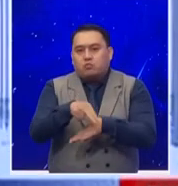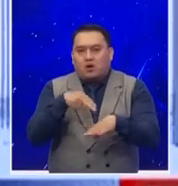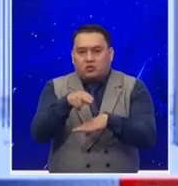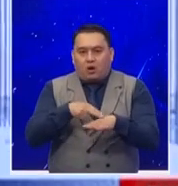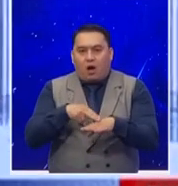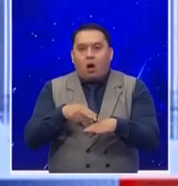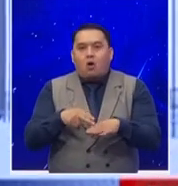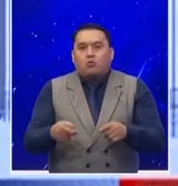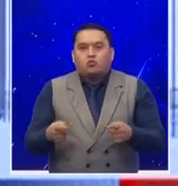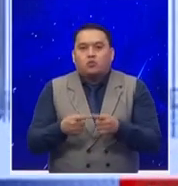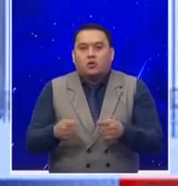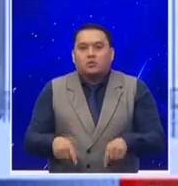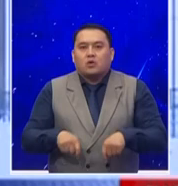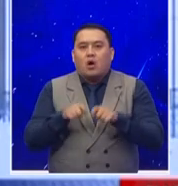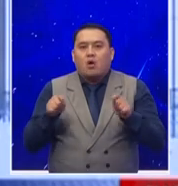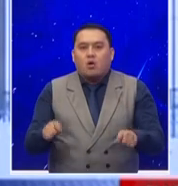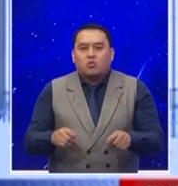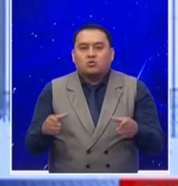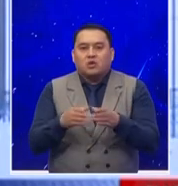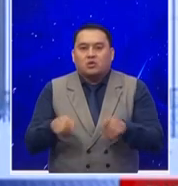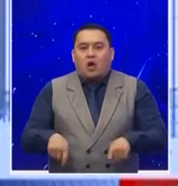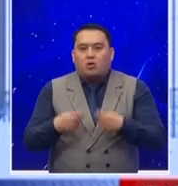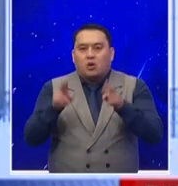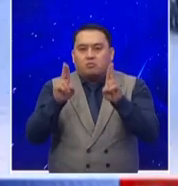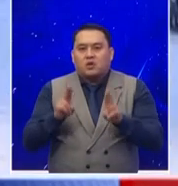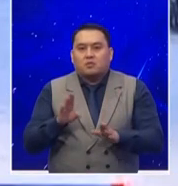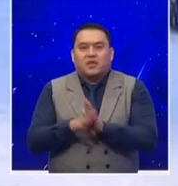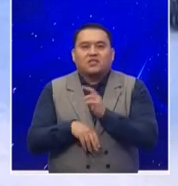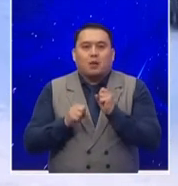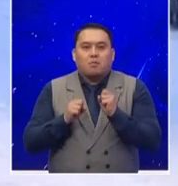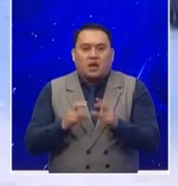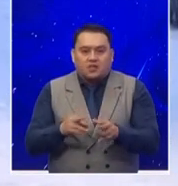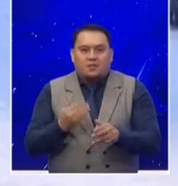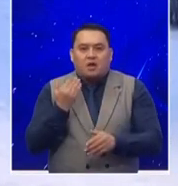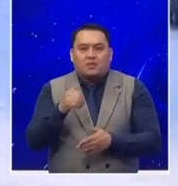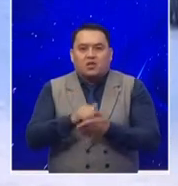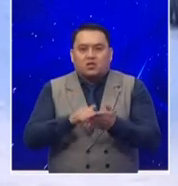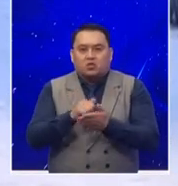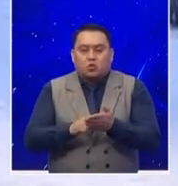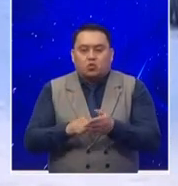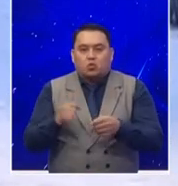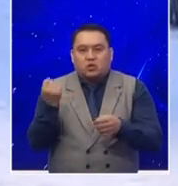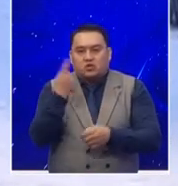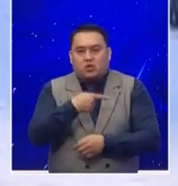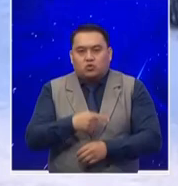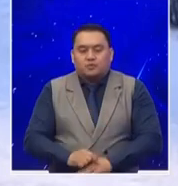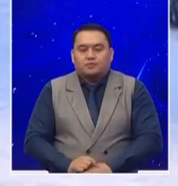полицию. Открыто уголовное дело по статье «Нарушение правил пожарной безопасности». Причины пожара уточняются.